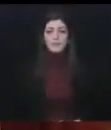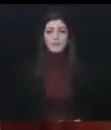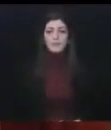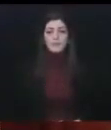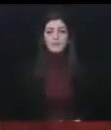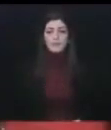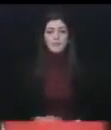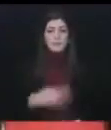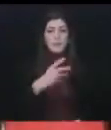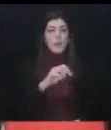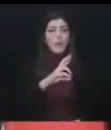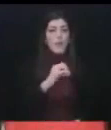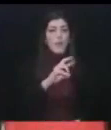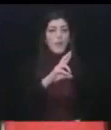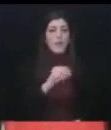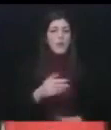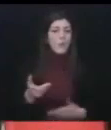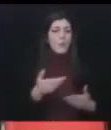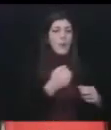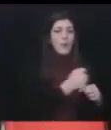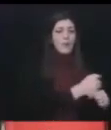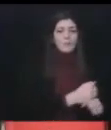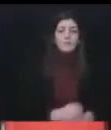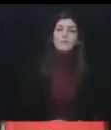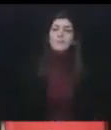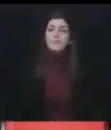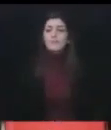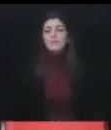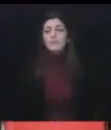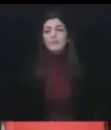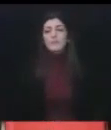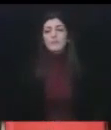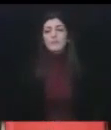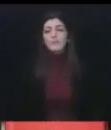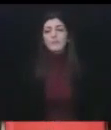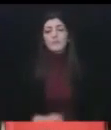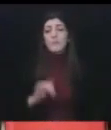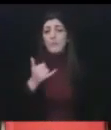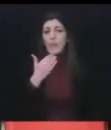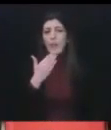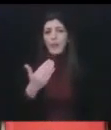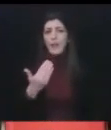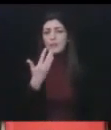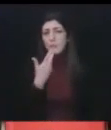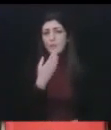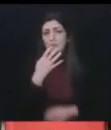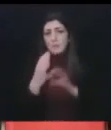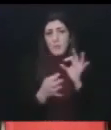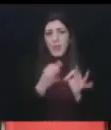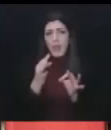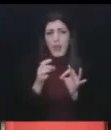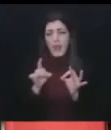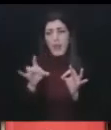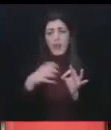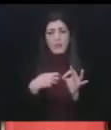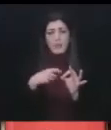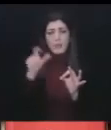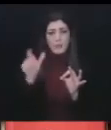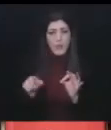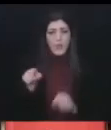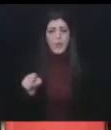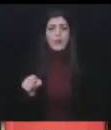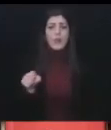Consigliere Marcora, di nuovo la parola, prego. Sì, grazie. Volevo soltanto spiegare